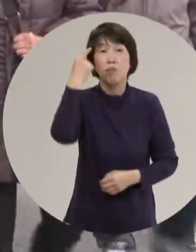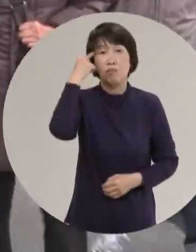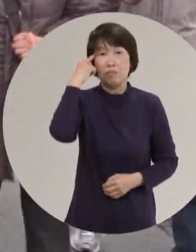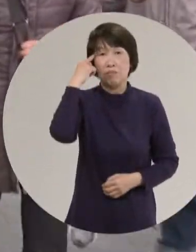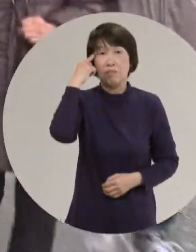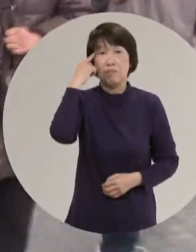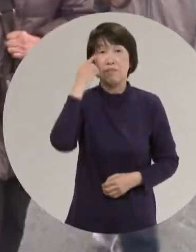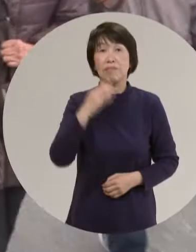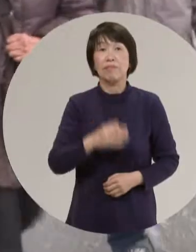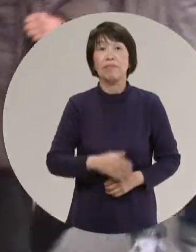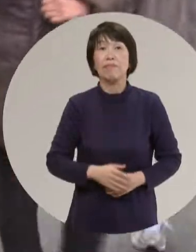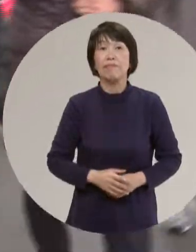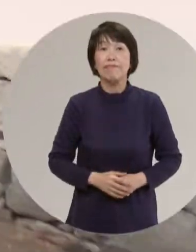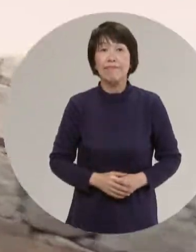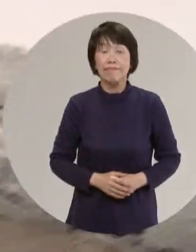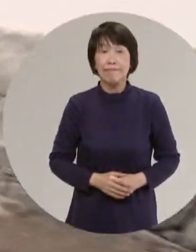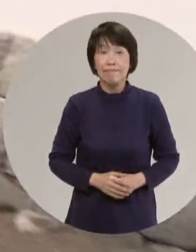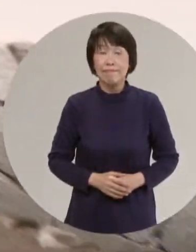と思います。